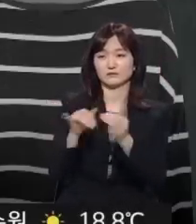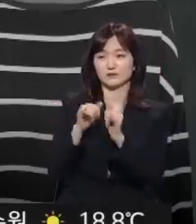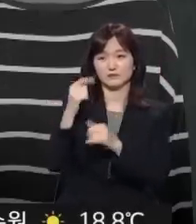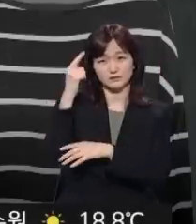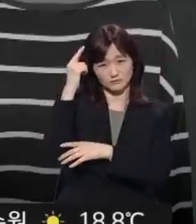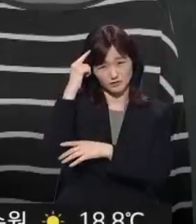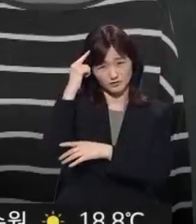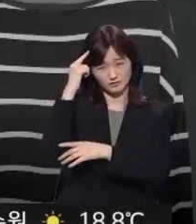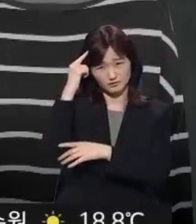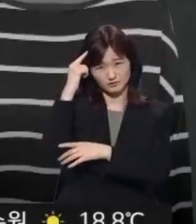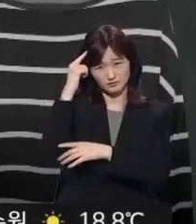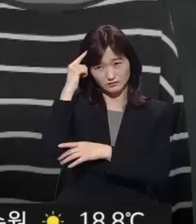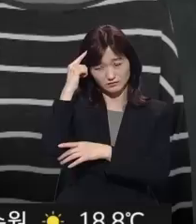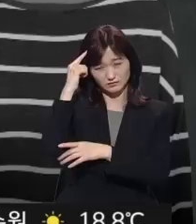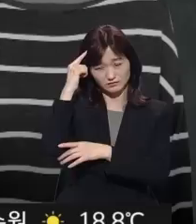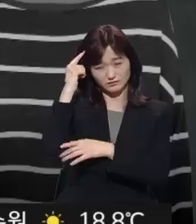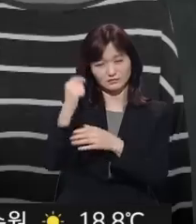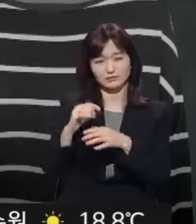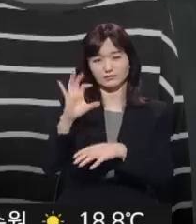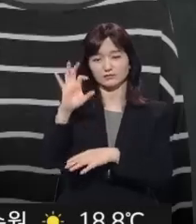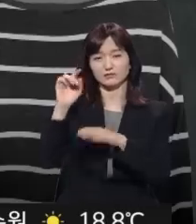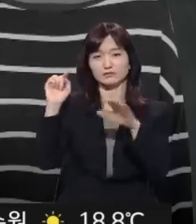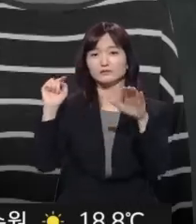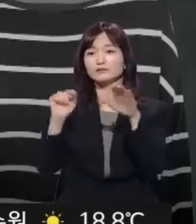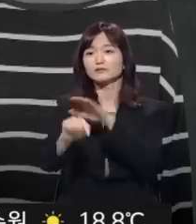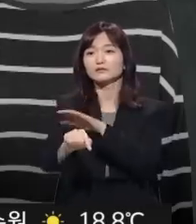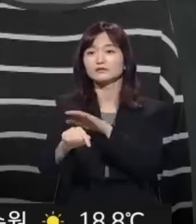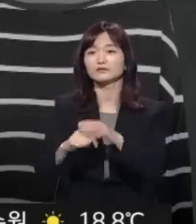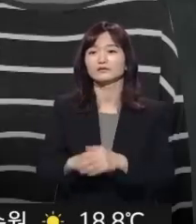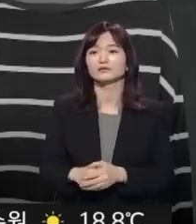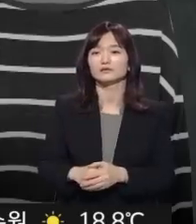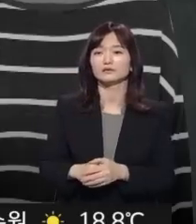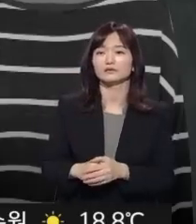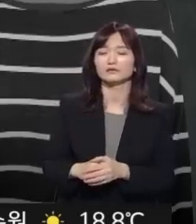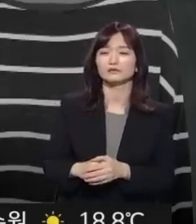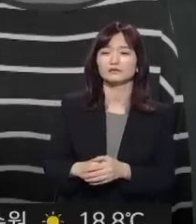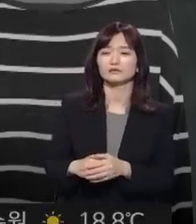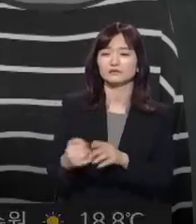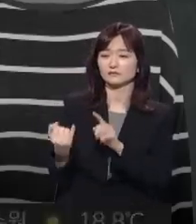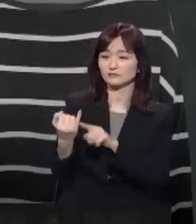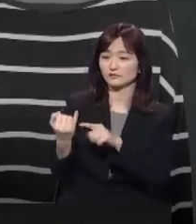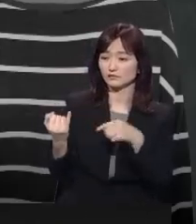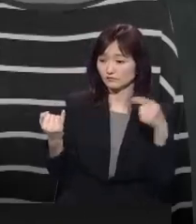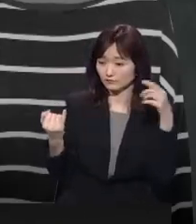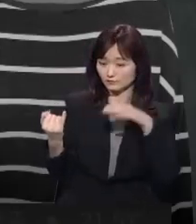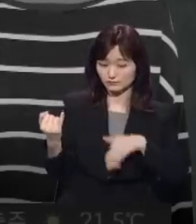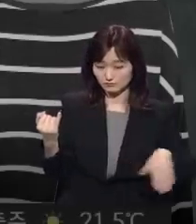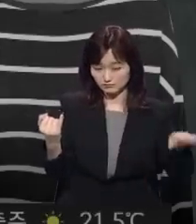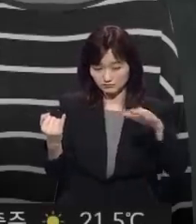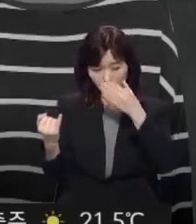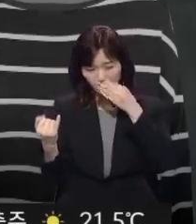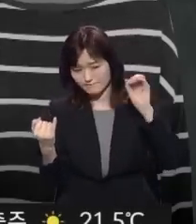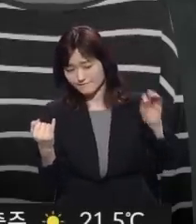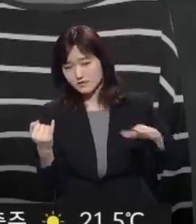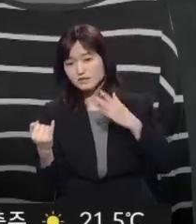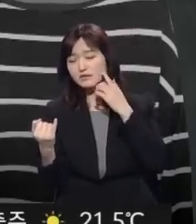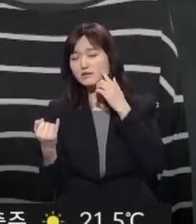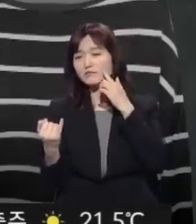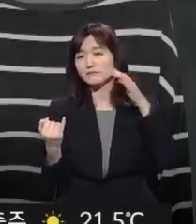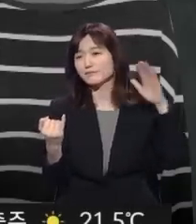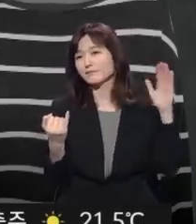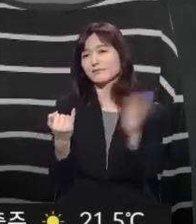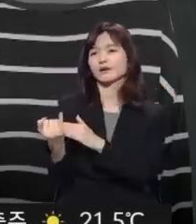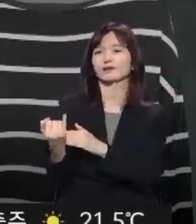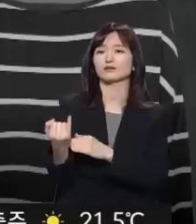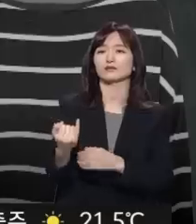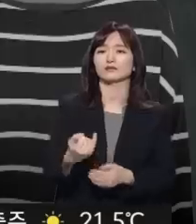씻어야 되지 않습니까? 화장실 갔는데 가니까 너 우리 무시하냐 하면서 뺨을 때렸다는 거예요. 그리고 그렇게 주장하고